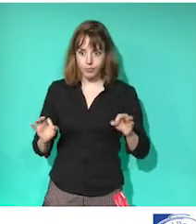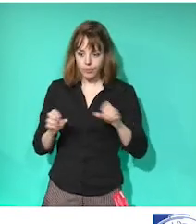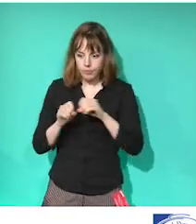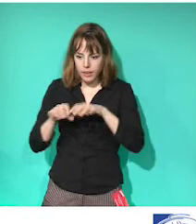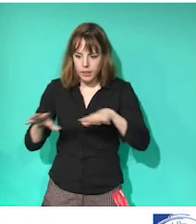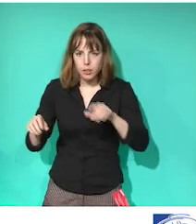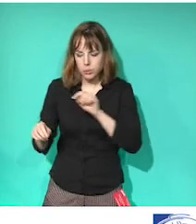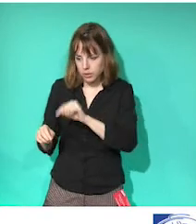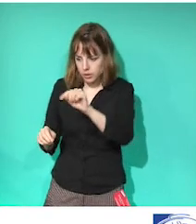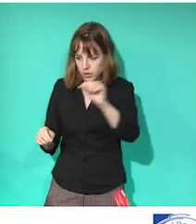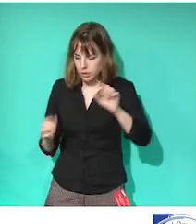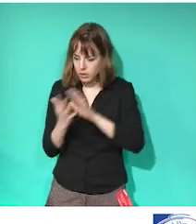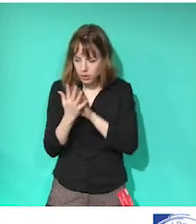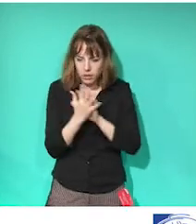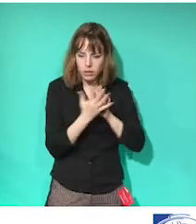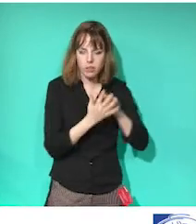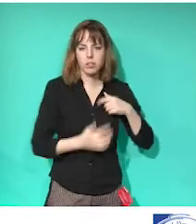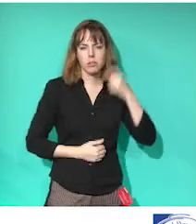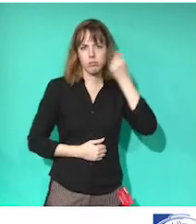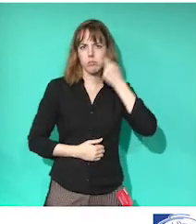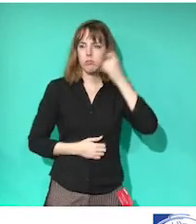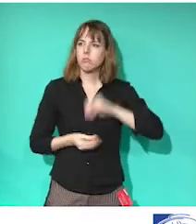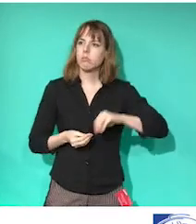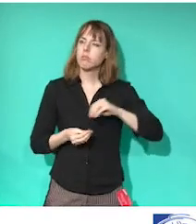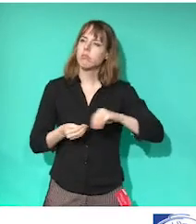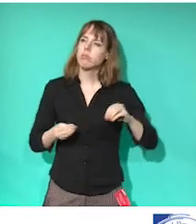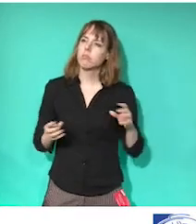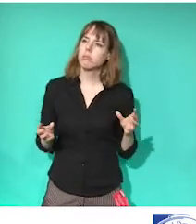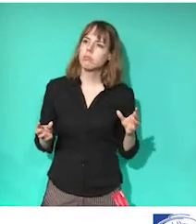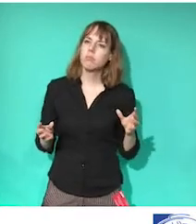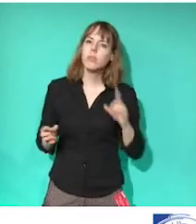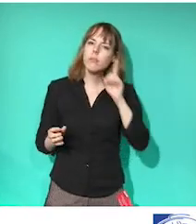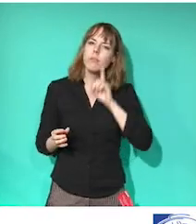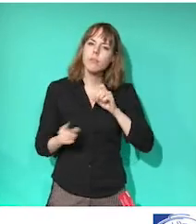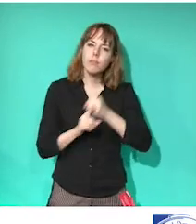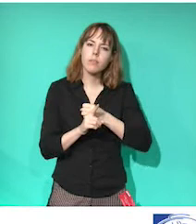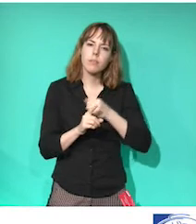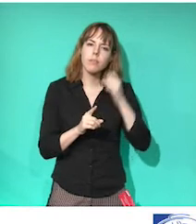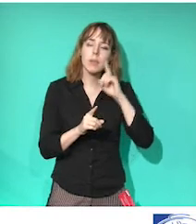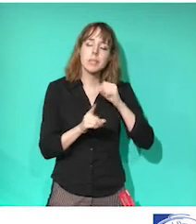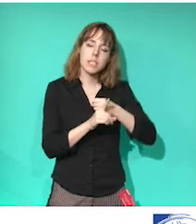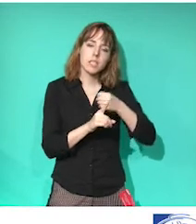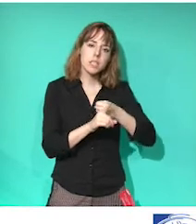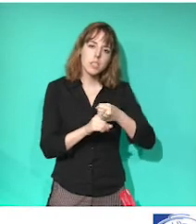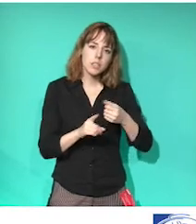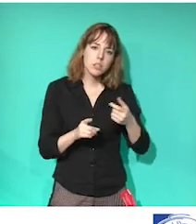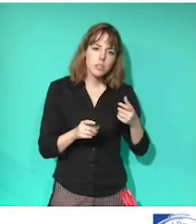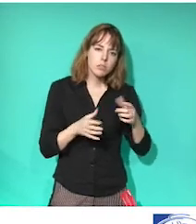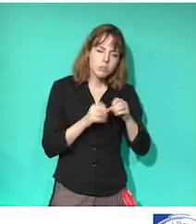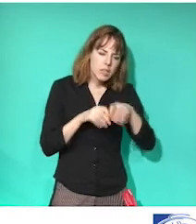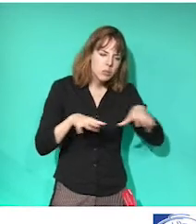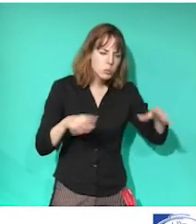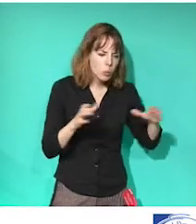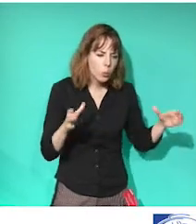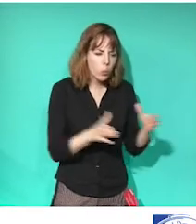réseaux la première remarque que je me suis faite, c'est d'abord beaucoup de féministes, de réseaux, de regroupements